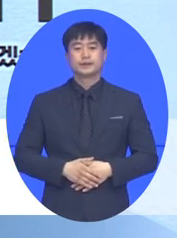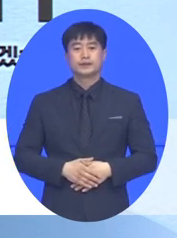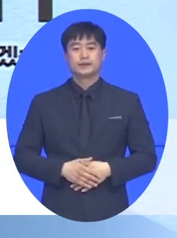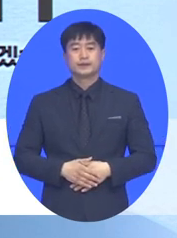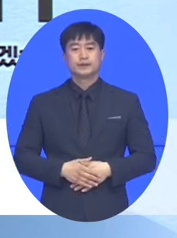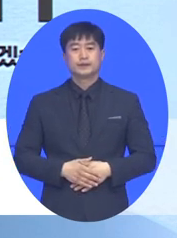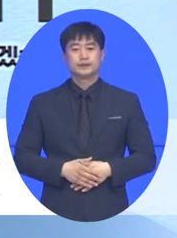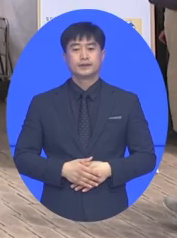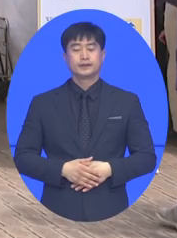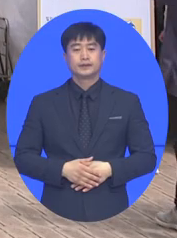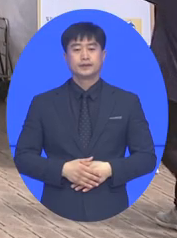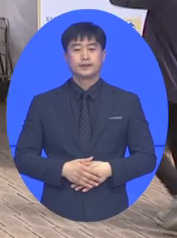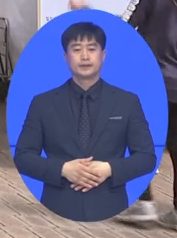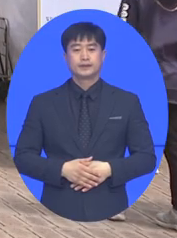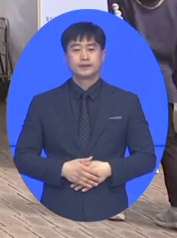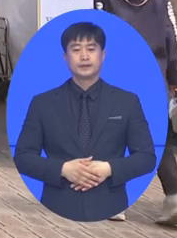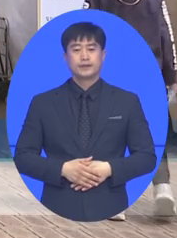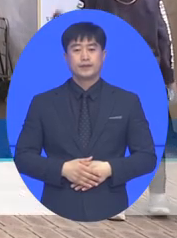기자입니다